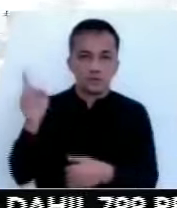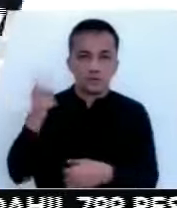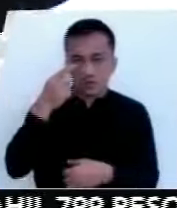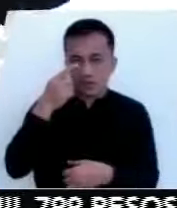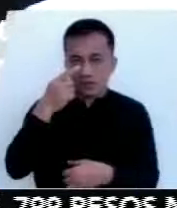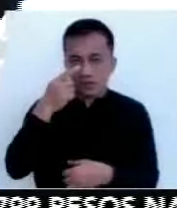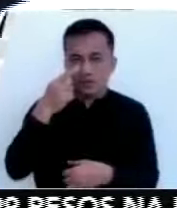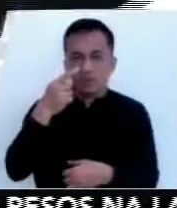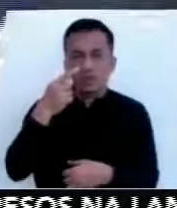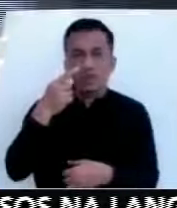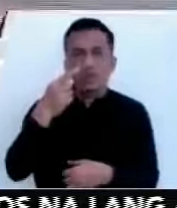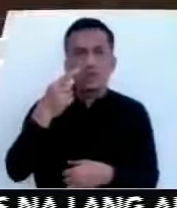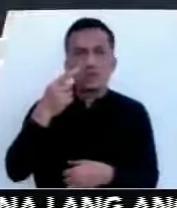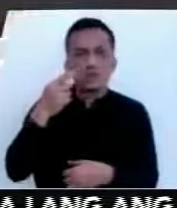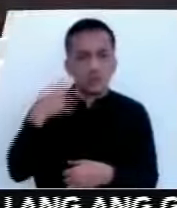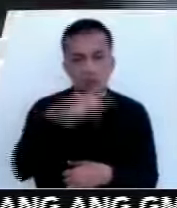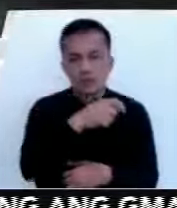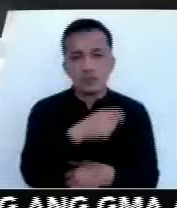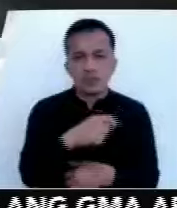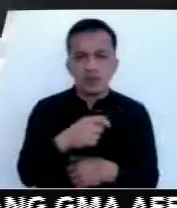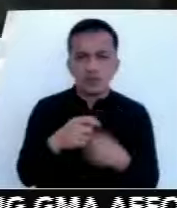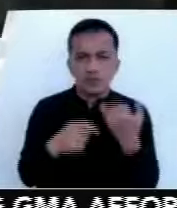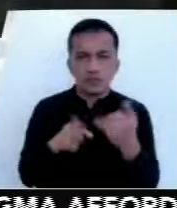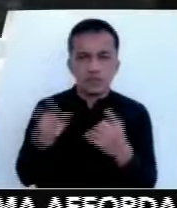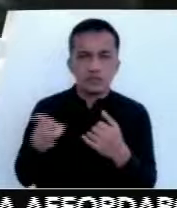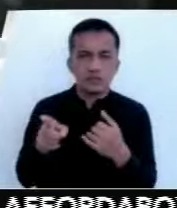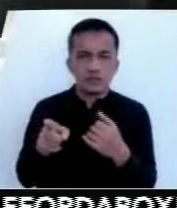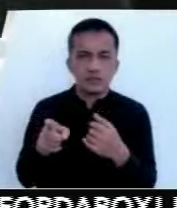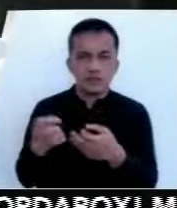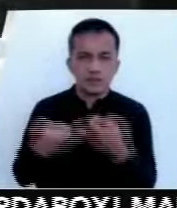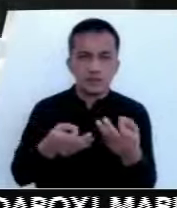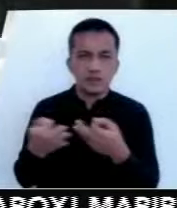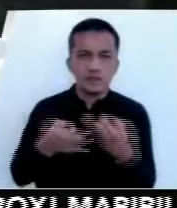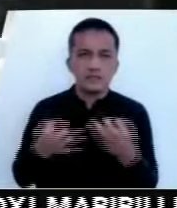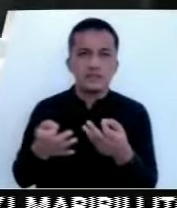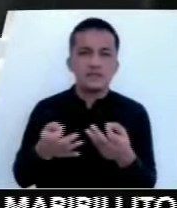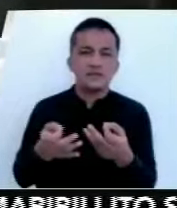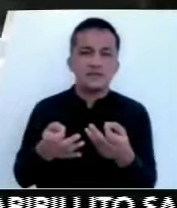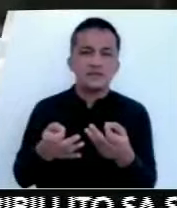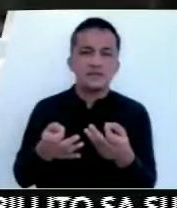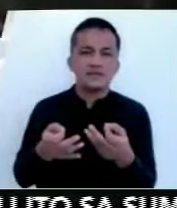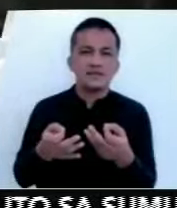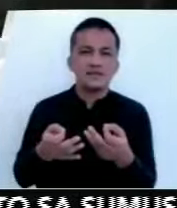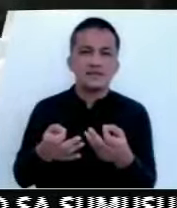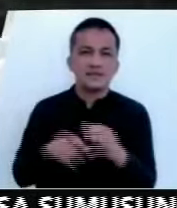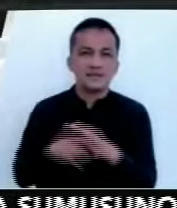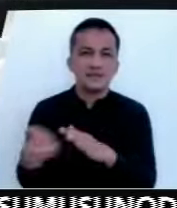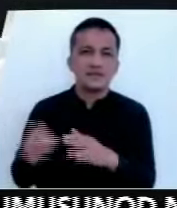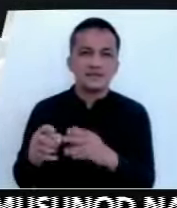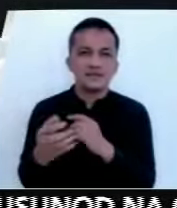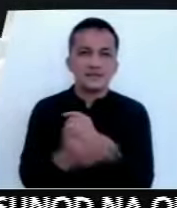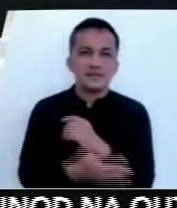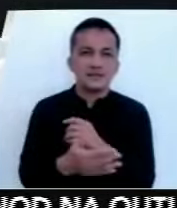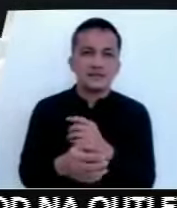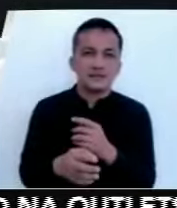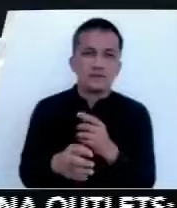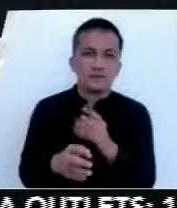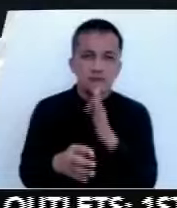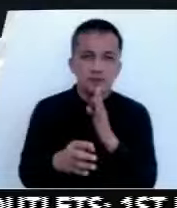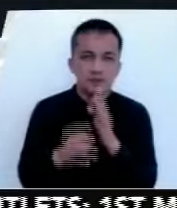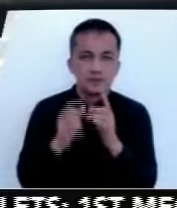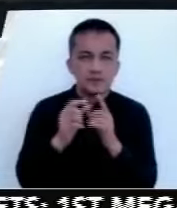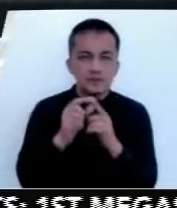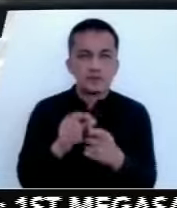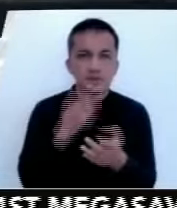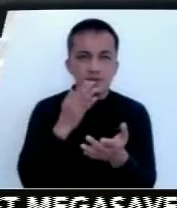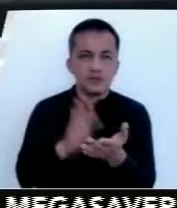he or she fit your escape from the country kung pinagsalitaan mo siya na masama yun